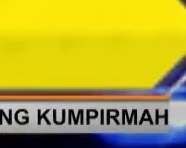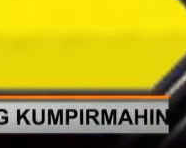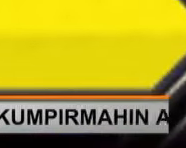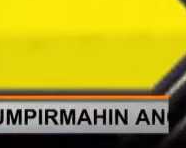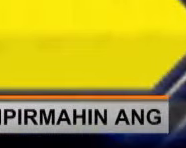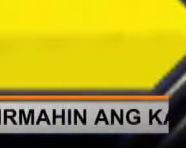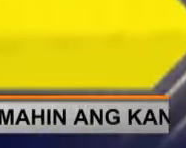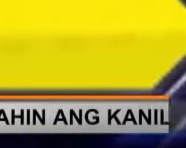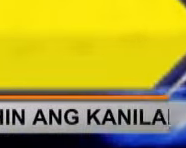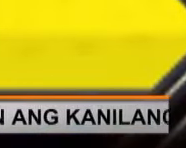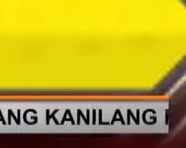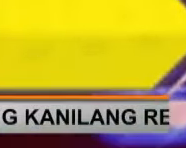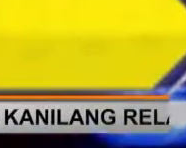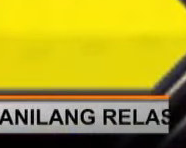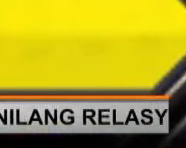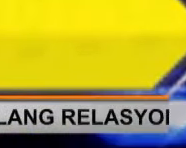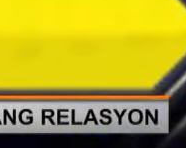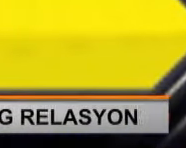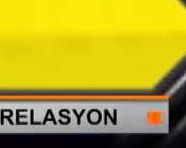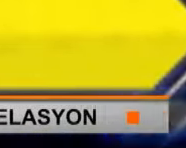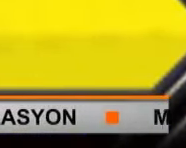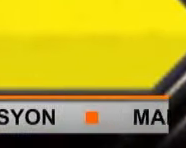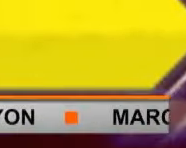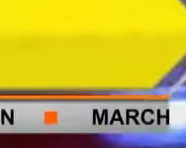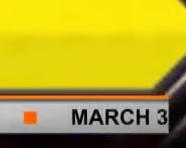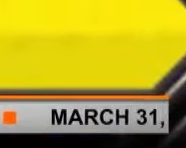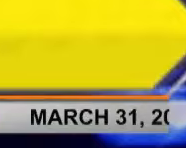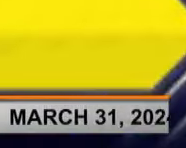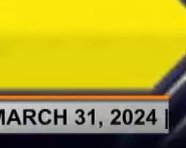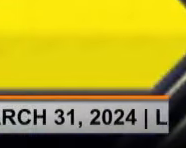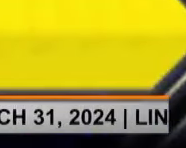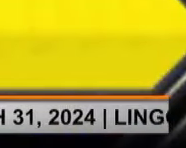kanya ang halos kalahating gramo ng shabu na nagkakahalaga ng halos 3,000 piso.